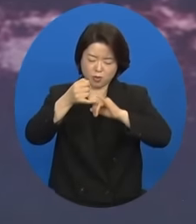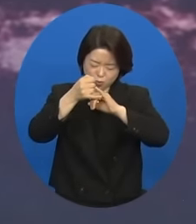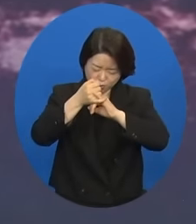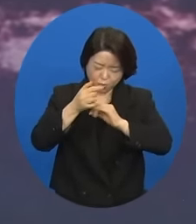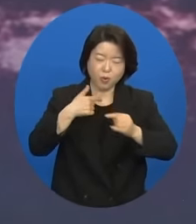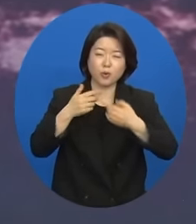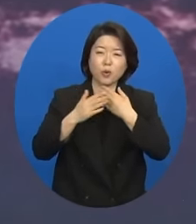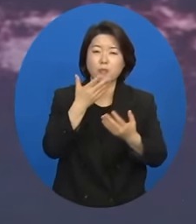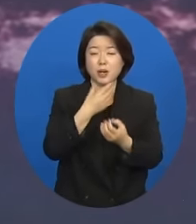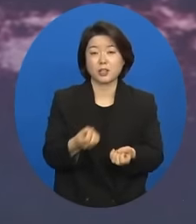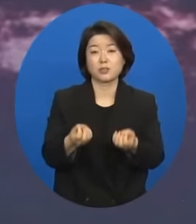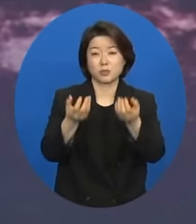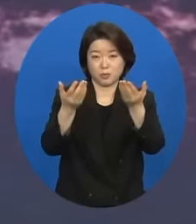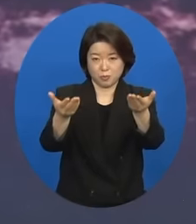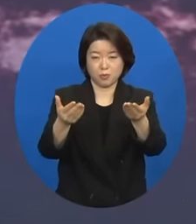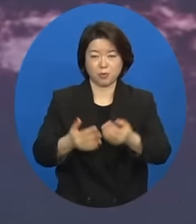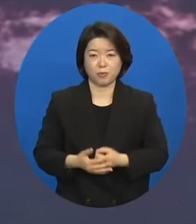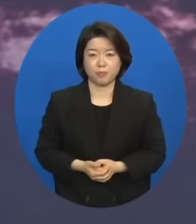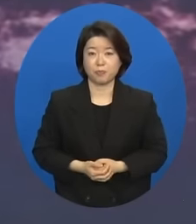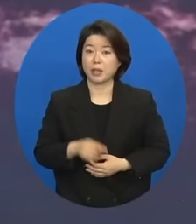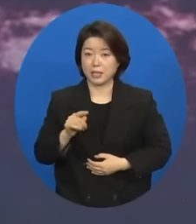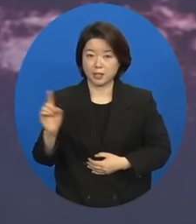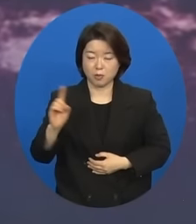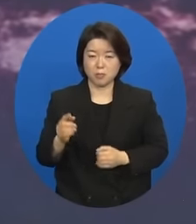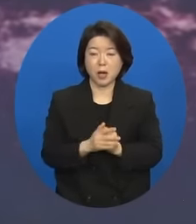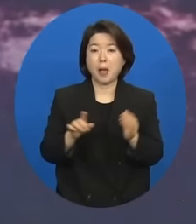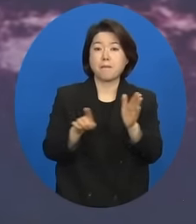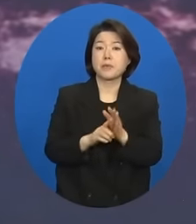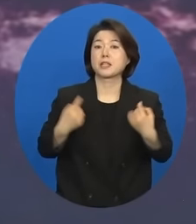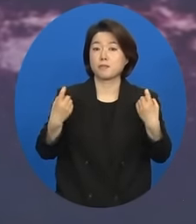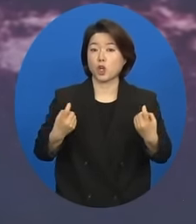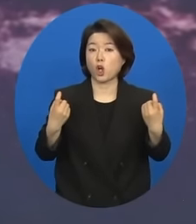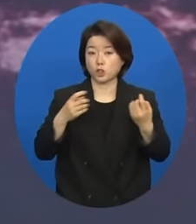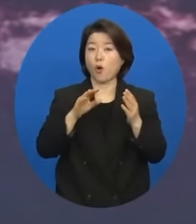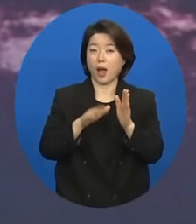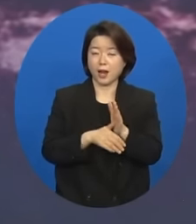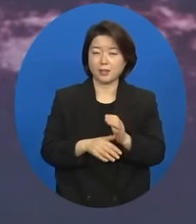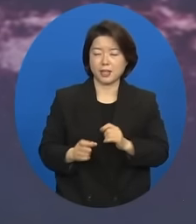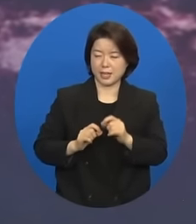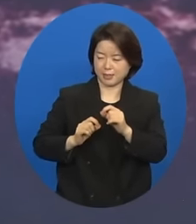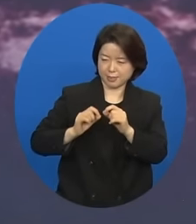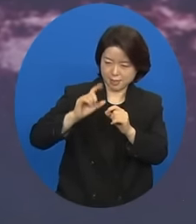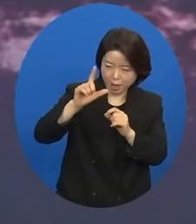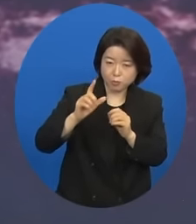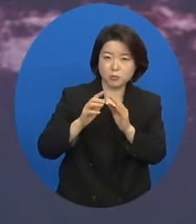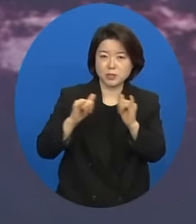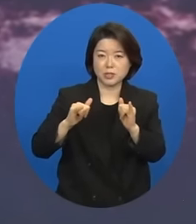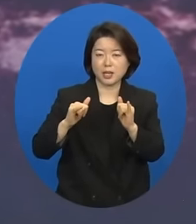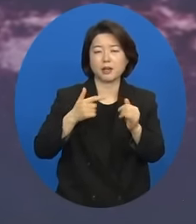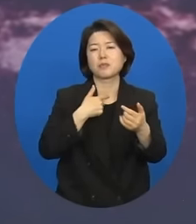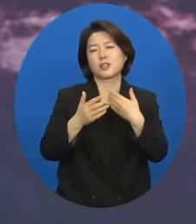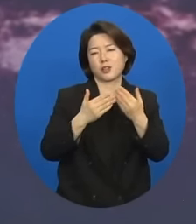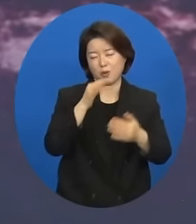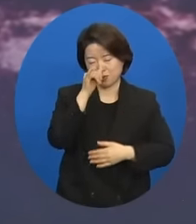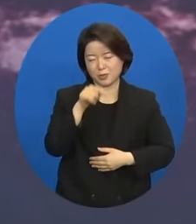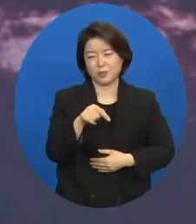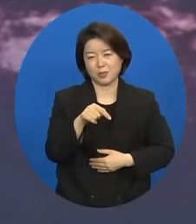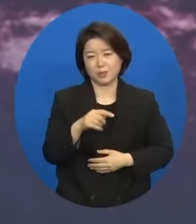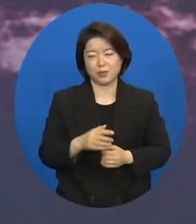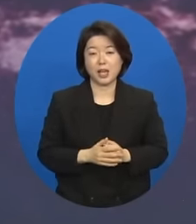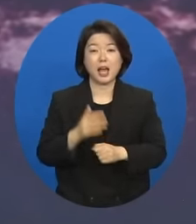축복합니다 굉장히 중요한 겁니다 우리의 믿음이 여전 가운데 거의 대부분의 사람들이 경험하는 거예요